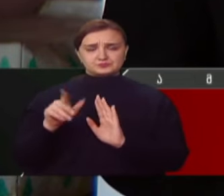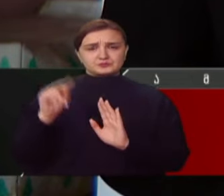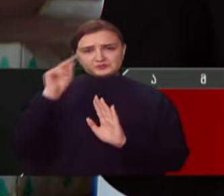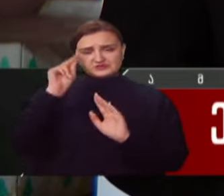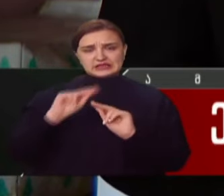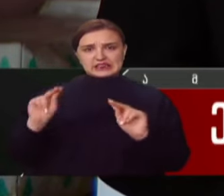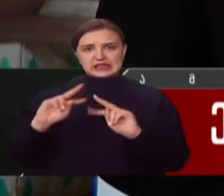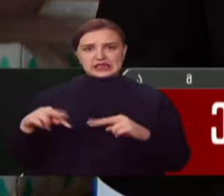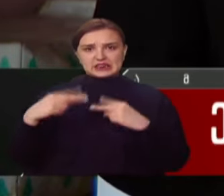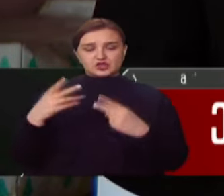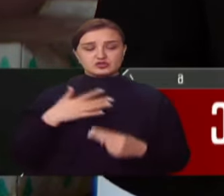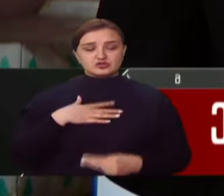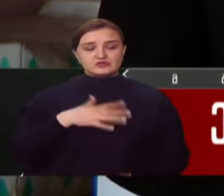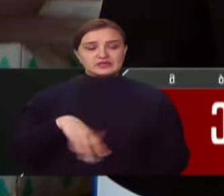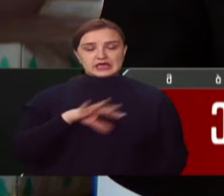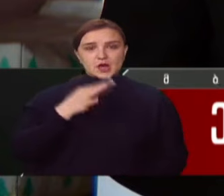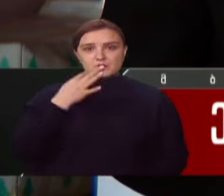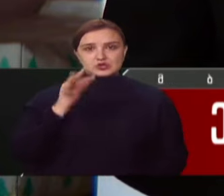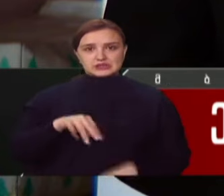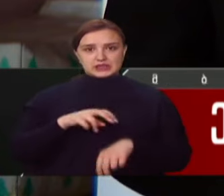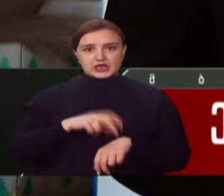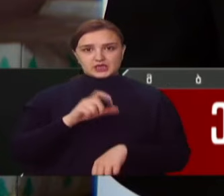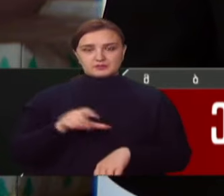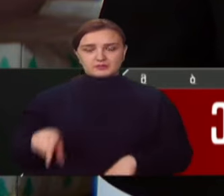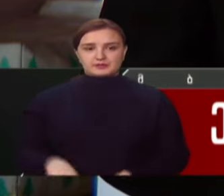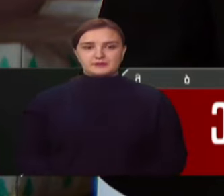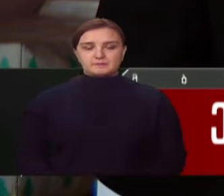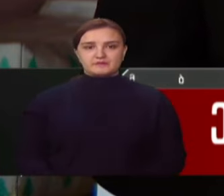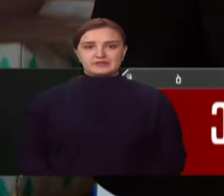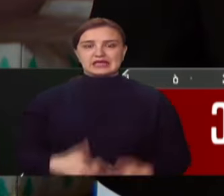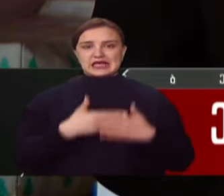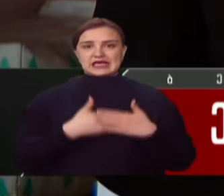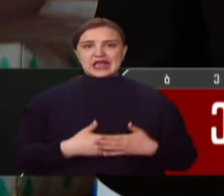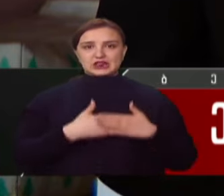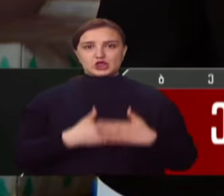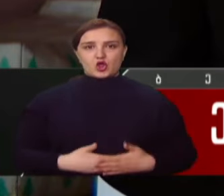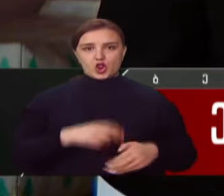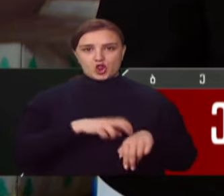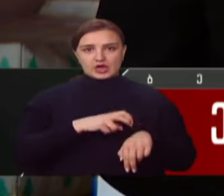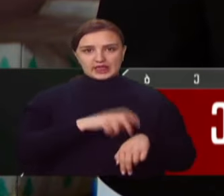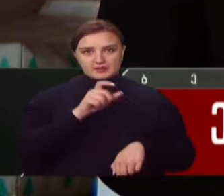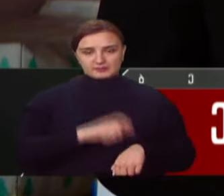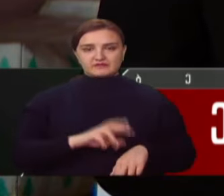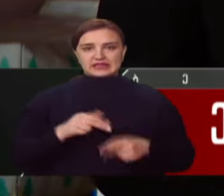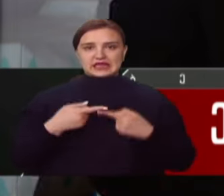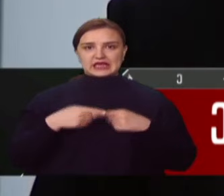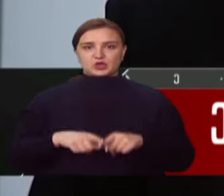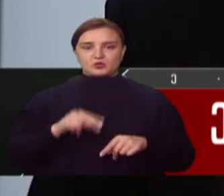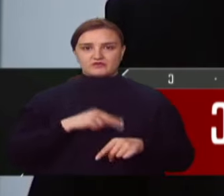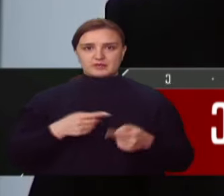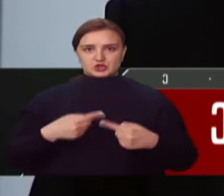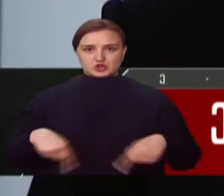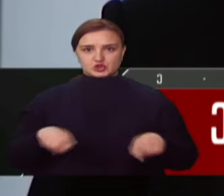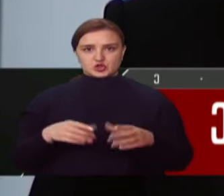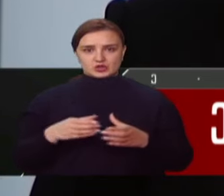დაატრენინგებენ ჩვენი გამოცდილი ექიმები, რადიოლოგები და ასევე ტექნიკური პერსონალი.